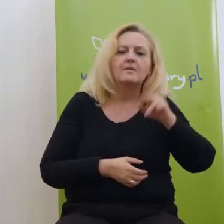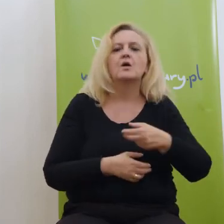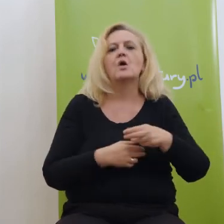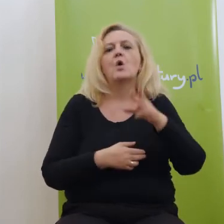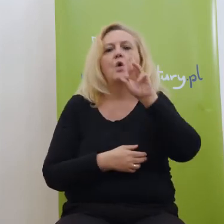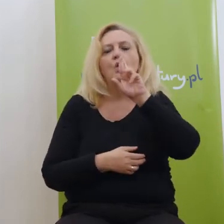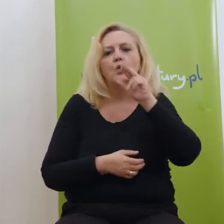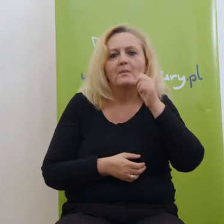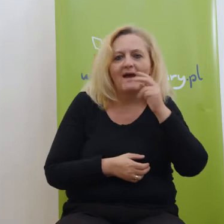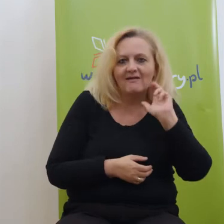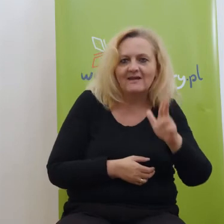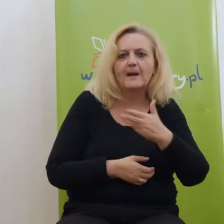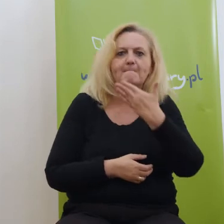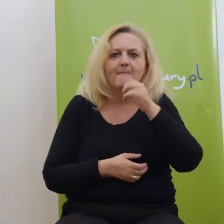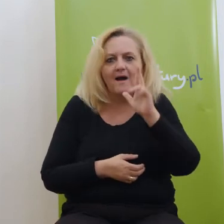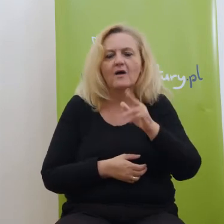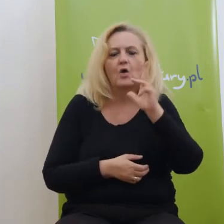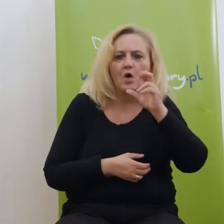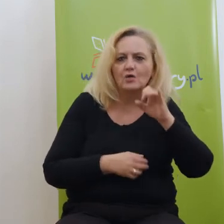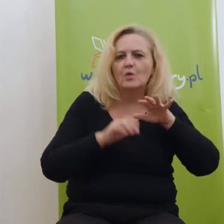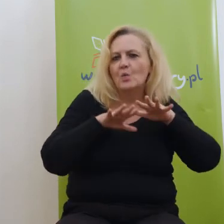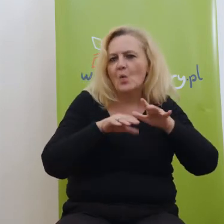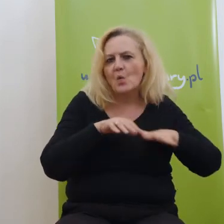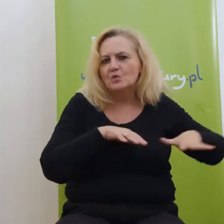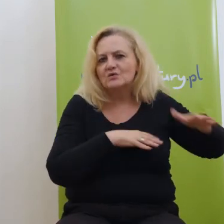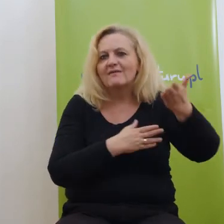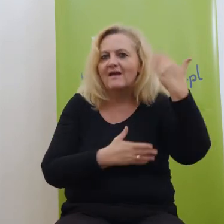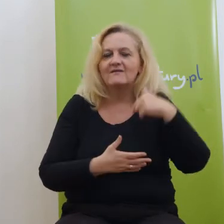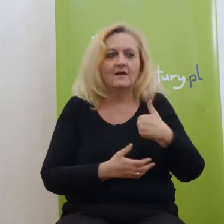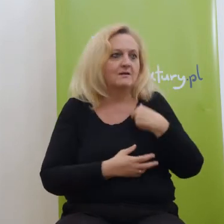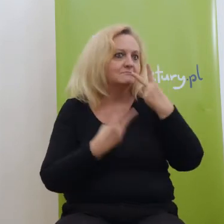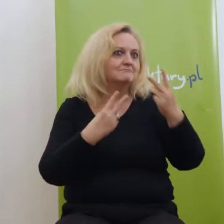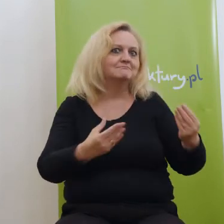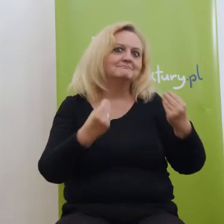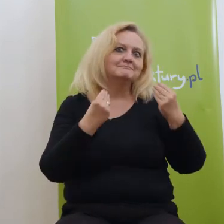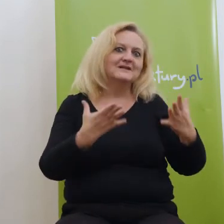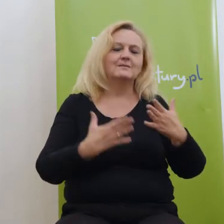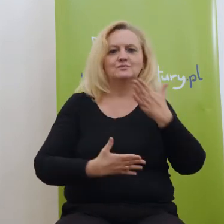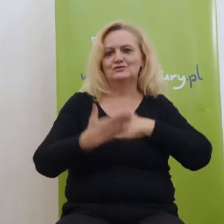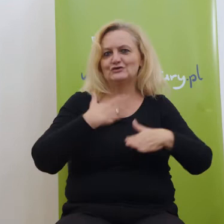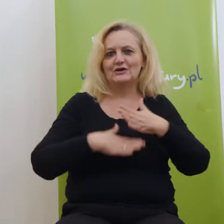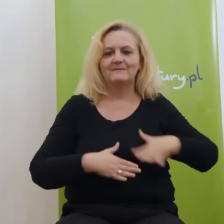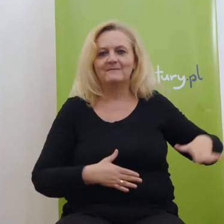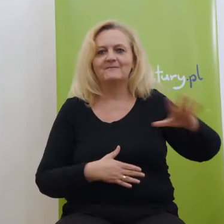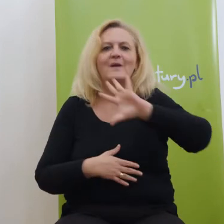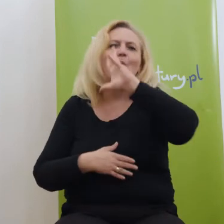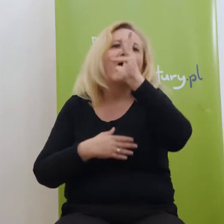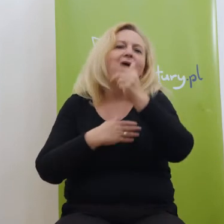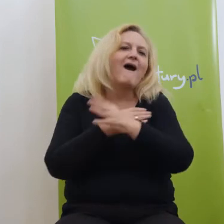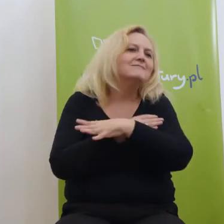maków, konkolów właśnie. I to mi sprawiało wielką estetyczną przyjemność. Już te równe, takie